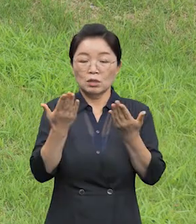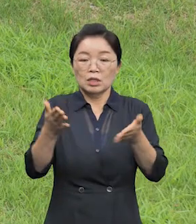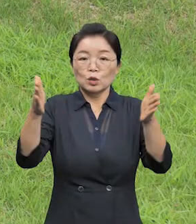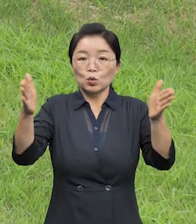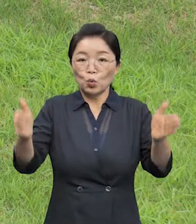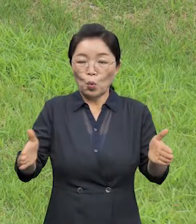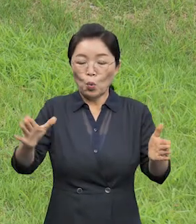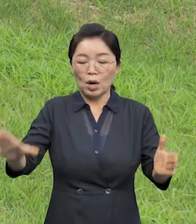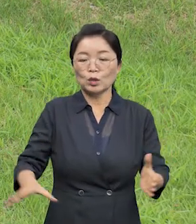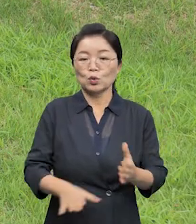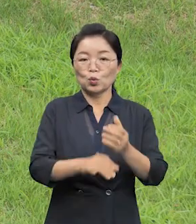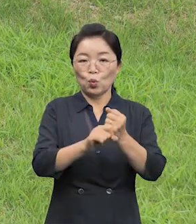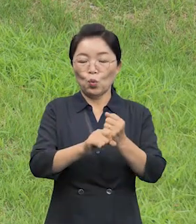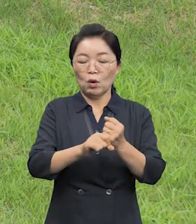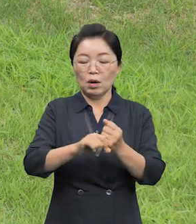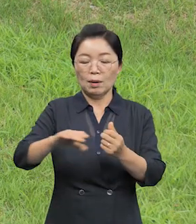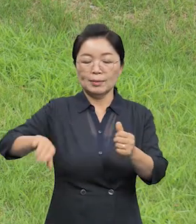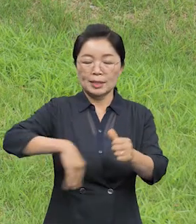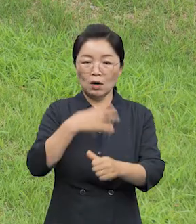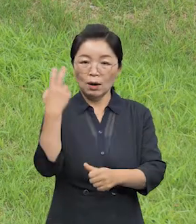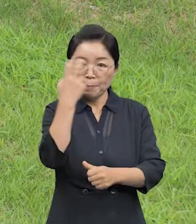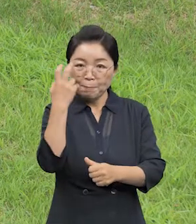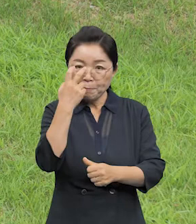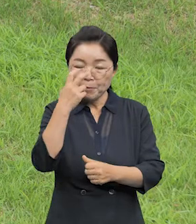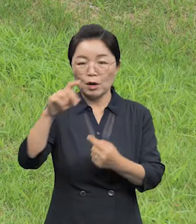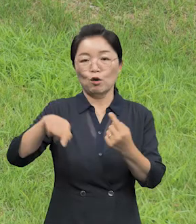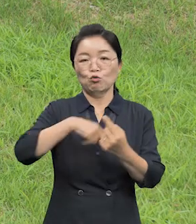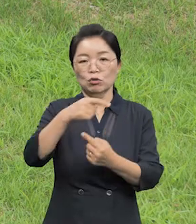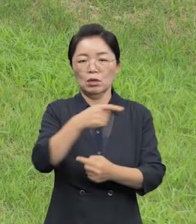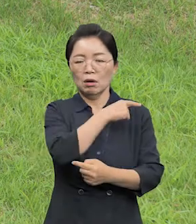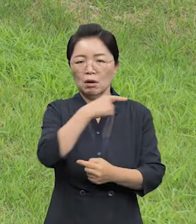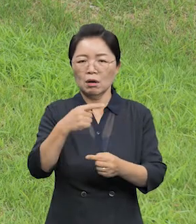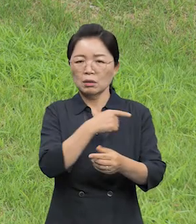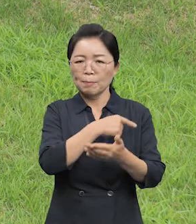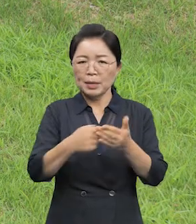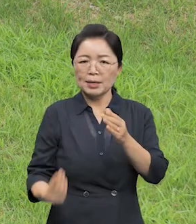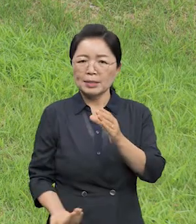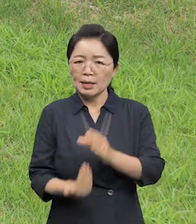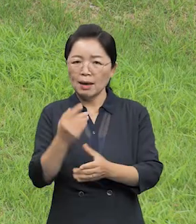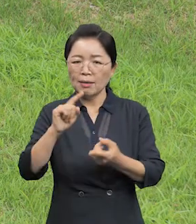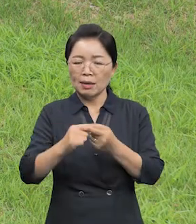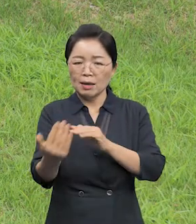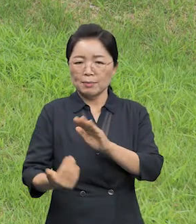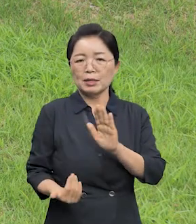기간 내내 종합상황실을 운영해 각종 재난과 사건 사고에 대비할